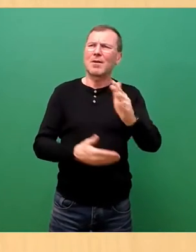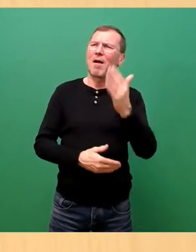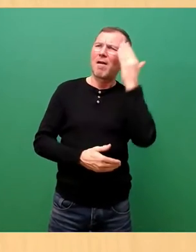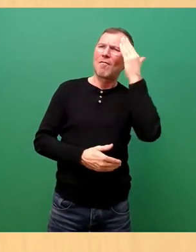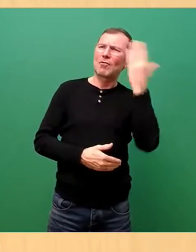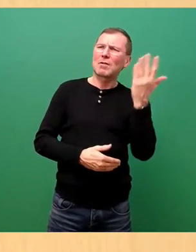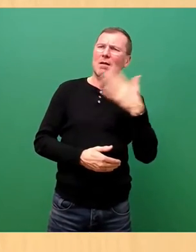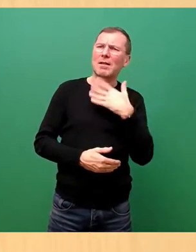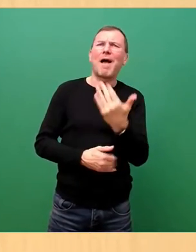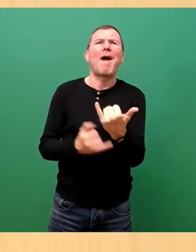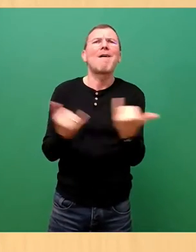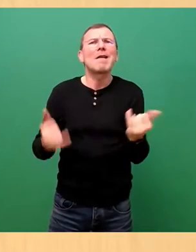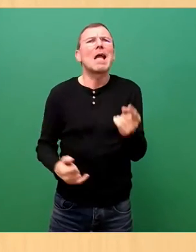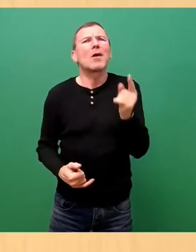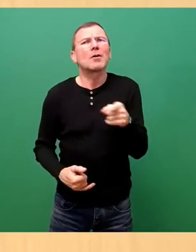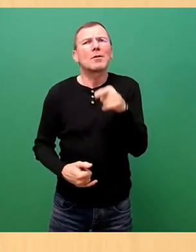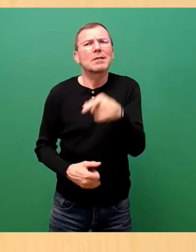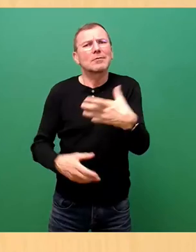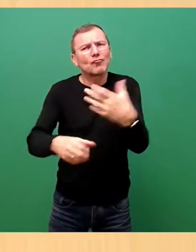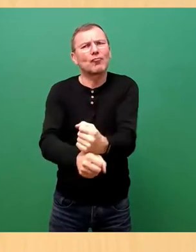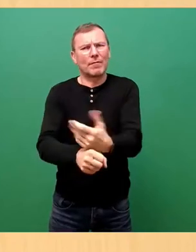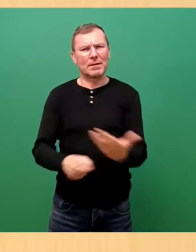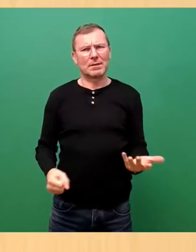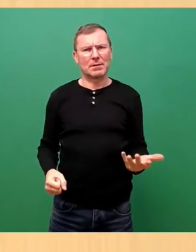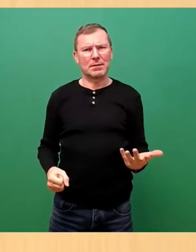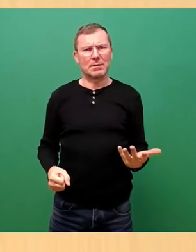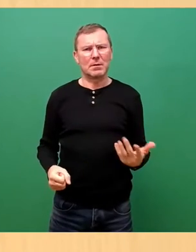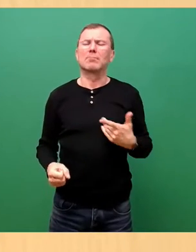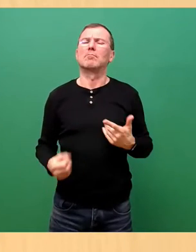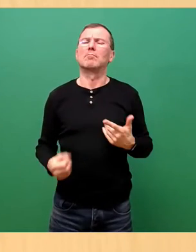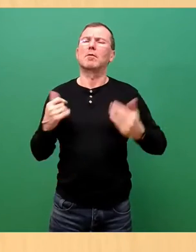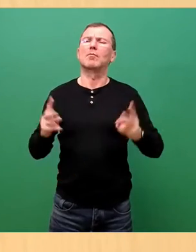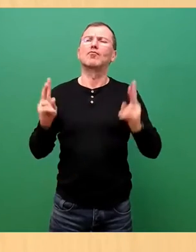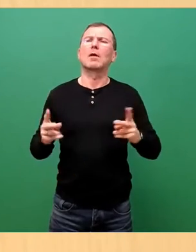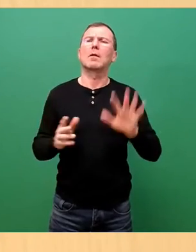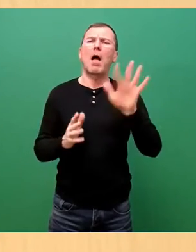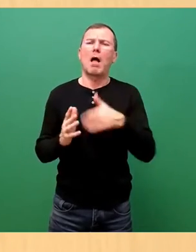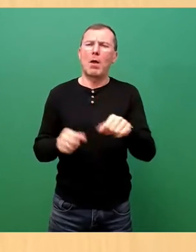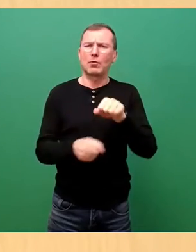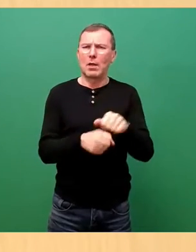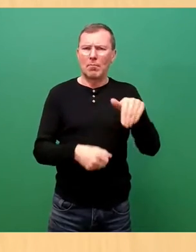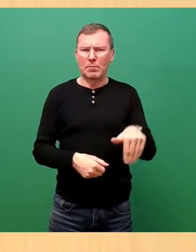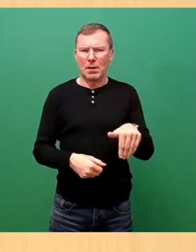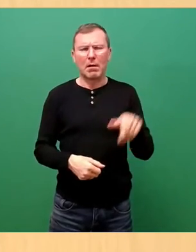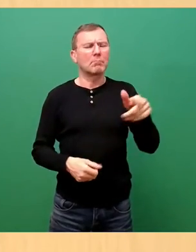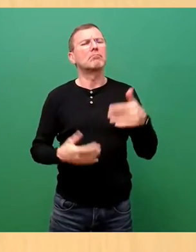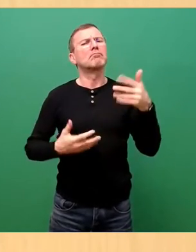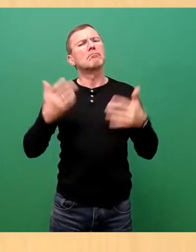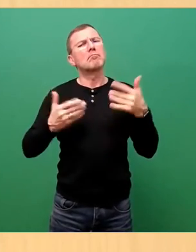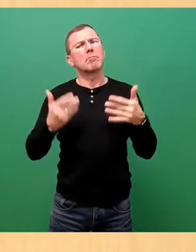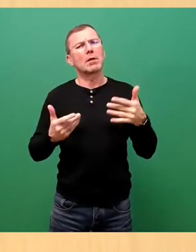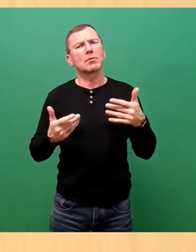dieses zu erreichen ist. Es liegen uns Berechnungen des Stadtplanungsamtes vor. Nach diesen Berechnungen ist die